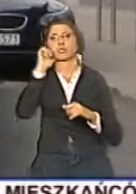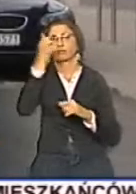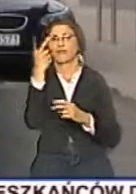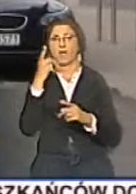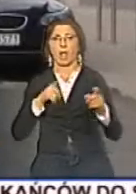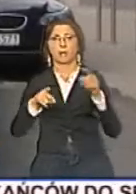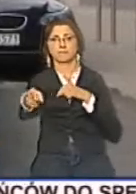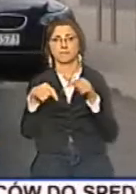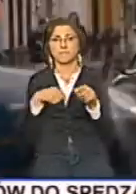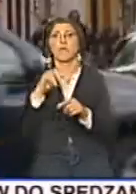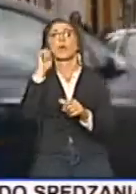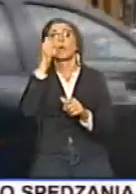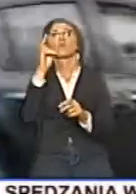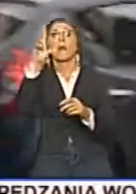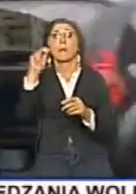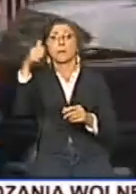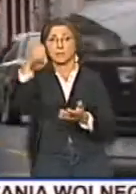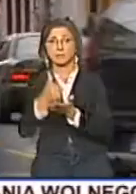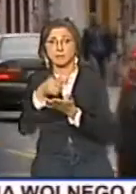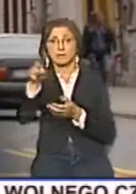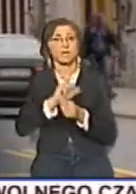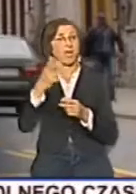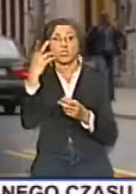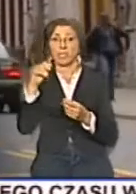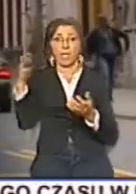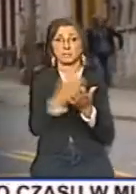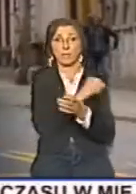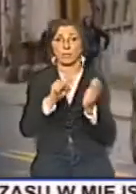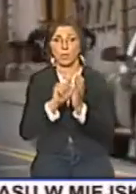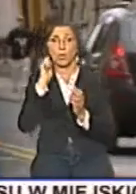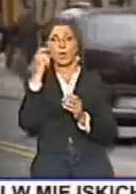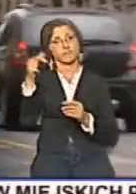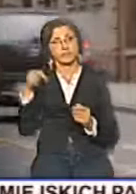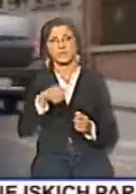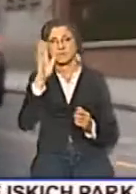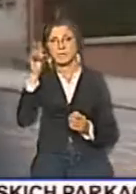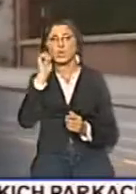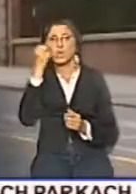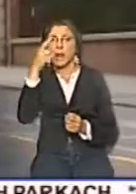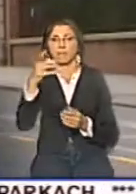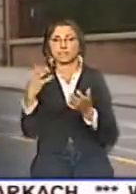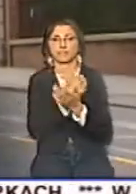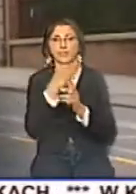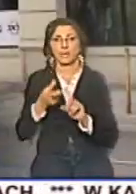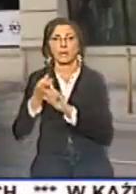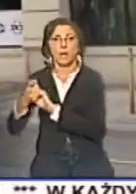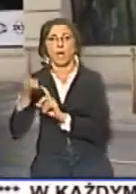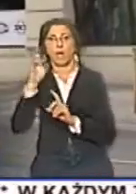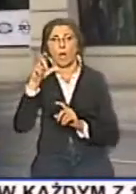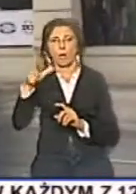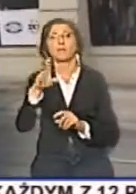się dwukierunkowe. Ci, którzy zaparkowali tam samochody i nie usuną ich do jutra rana, muszą liczyć się, że ich pojazdy będą